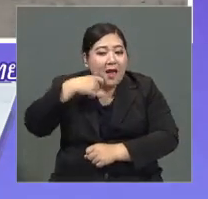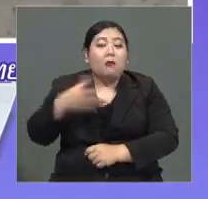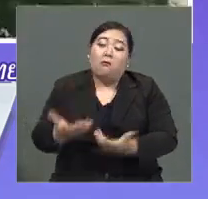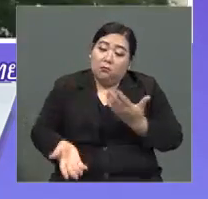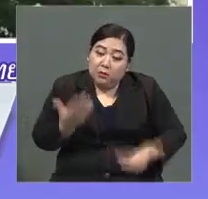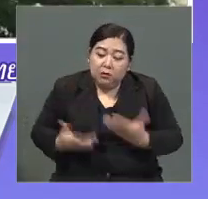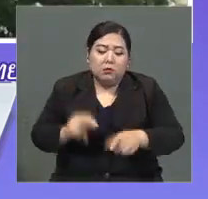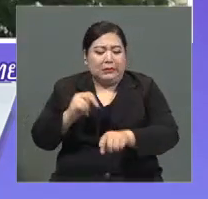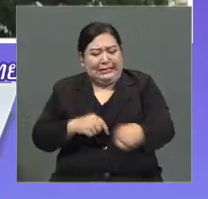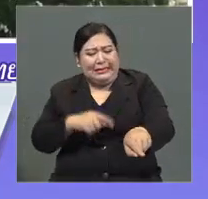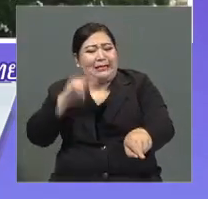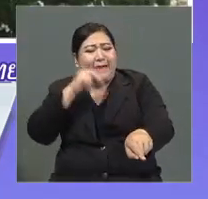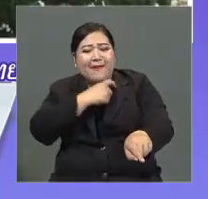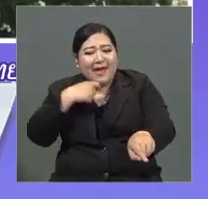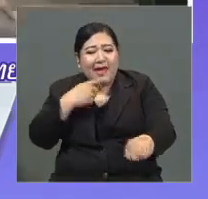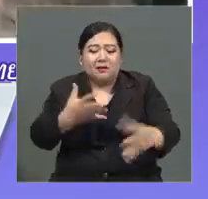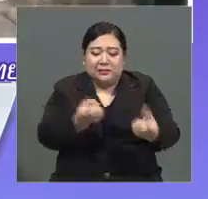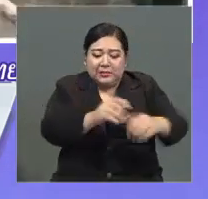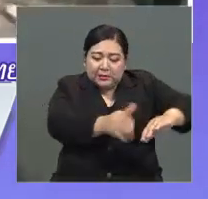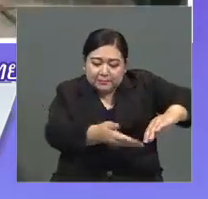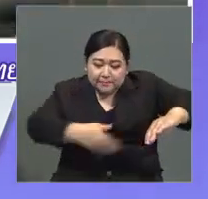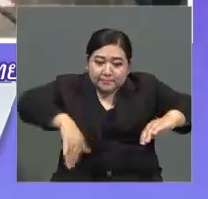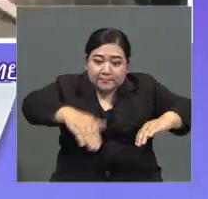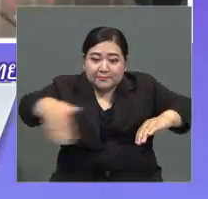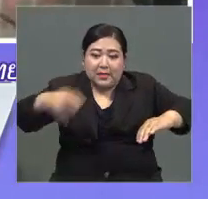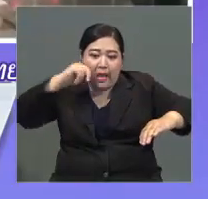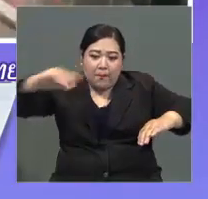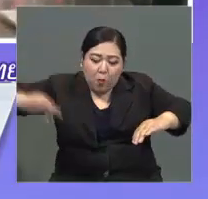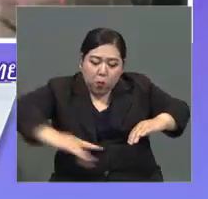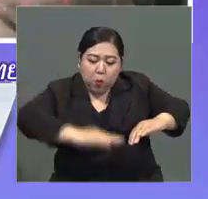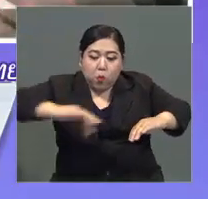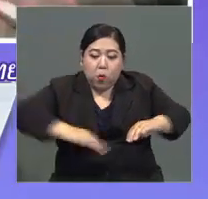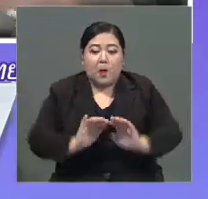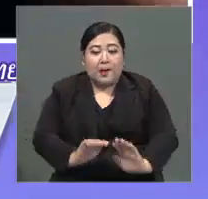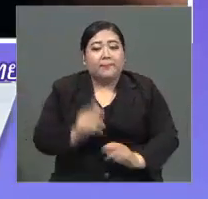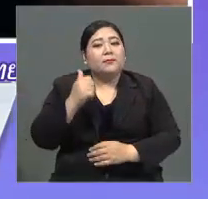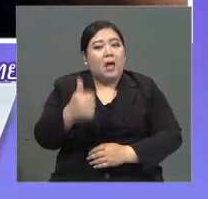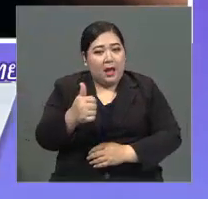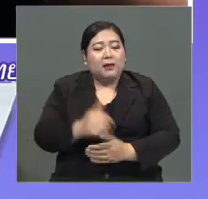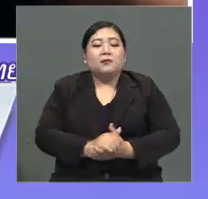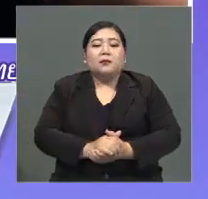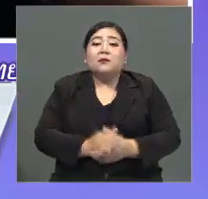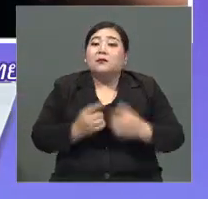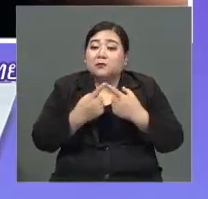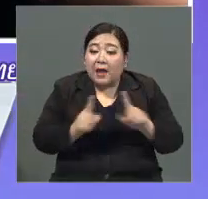ใศตองกลิงๆ ถ้าใ่าน